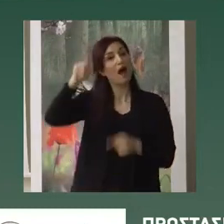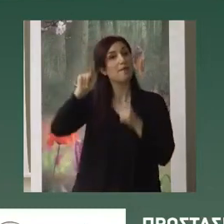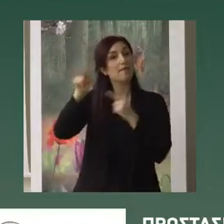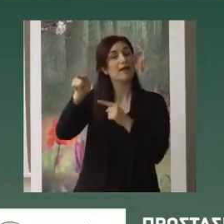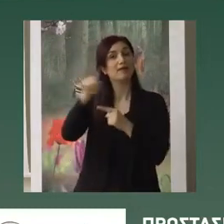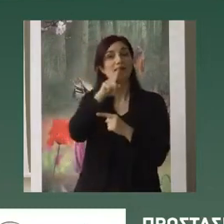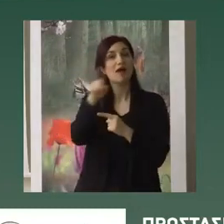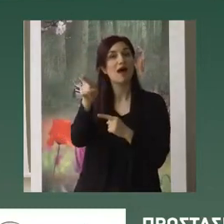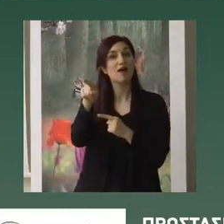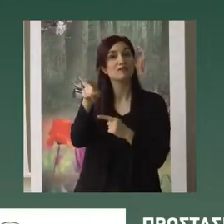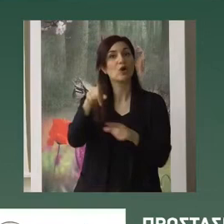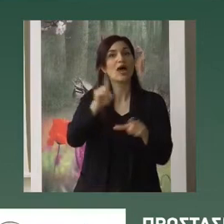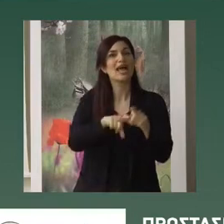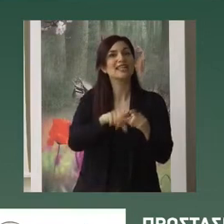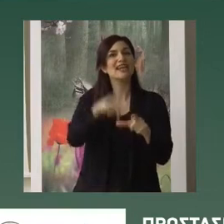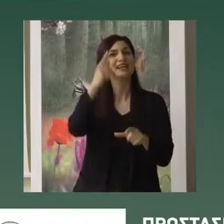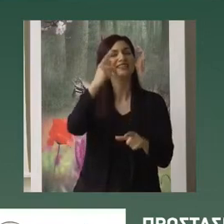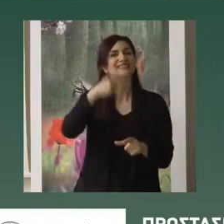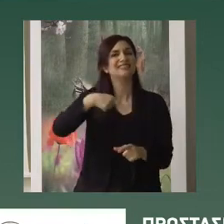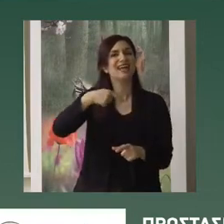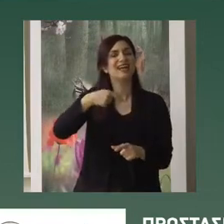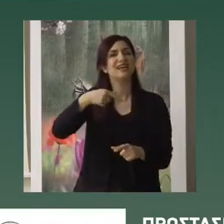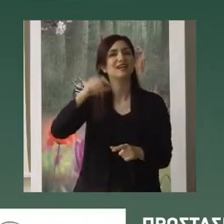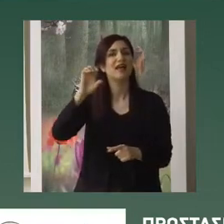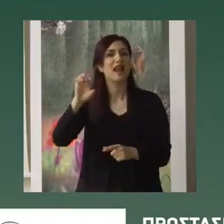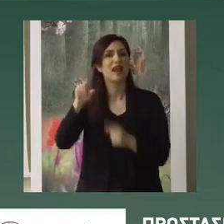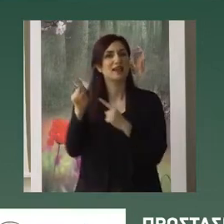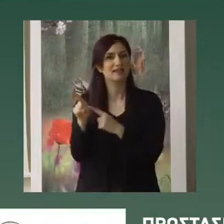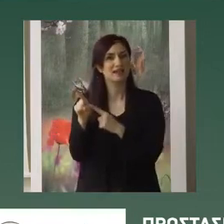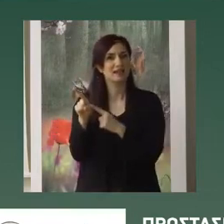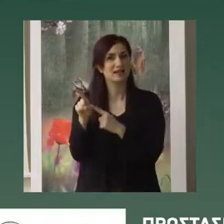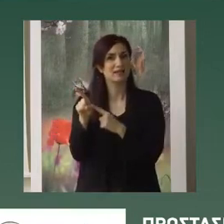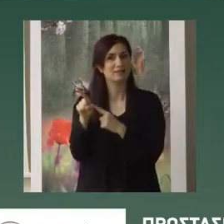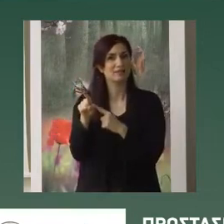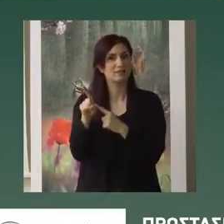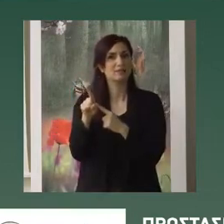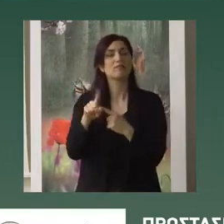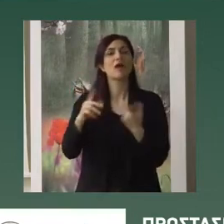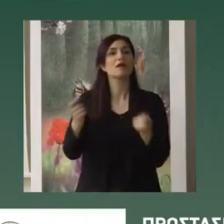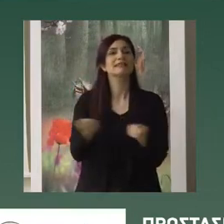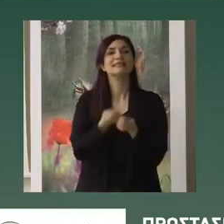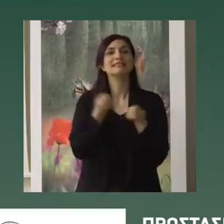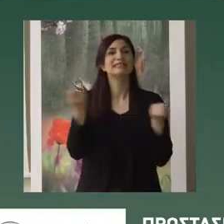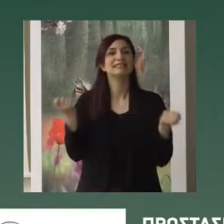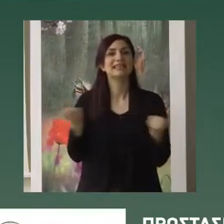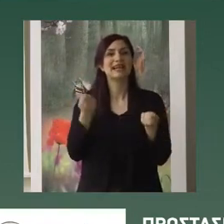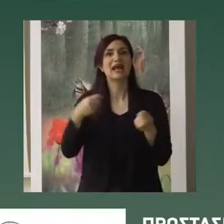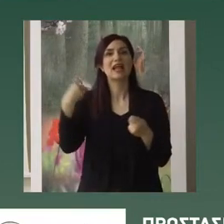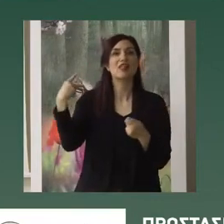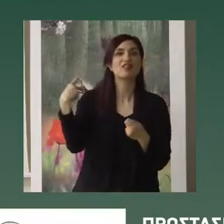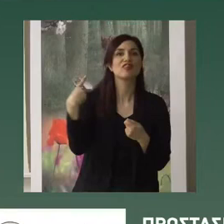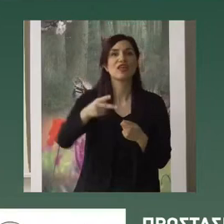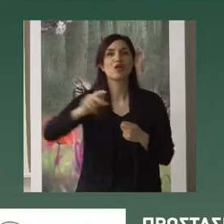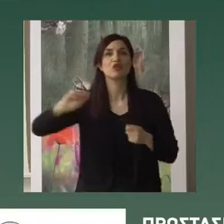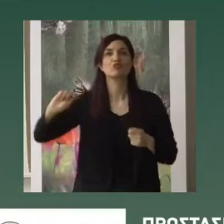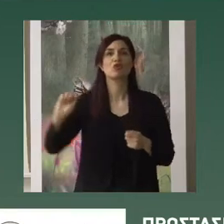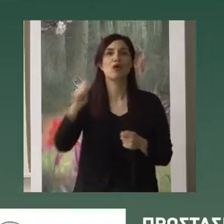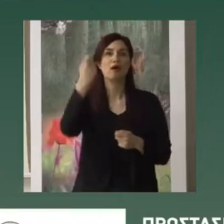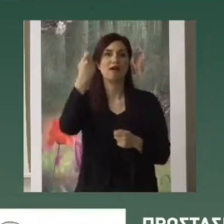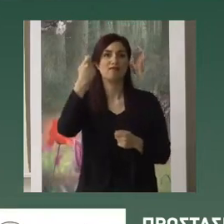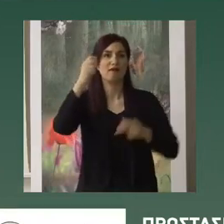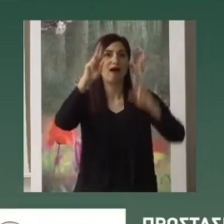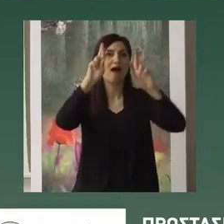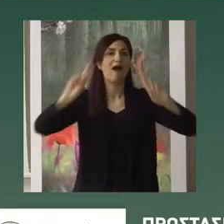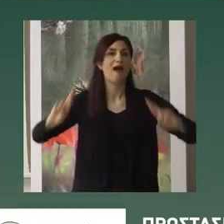Η οροφή του είναι μια οροφή αυτοπαραγωγής. Αυτό που κάνει είναι παράγει τη δική του ενέργεια. Είναι ένα κτίριο μηδενικής